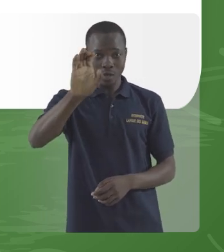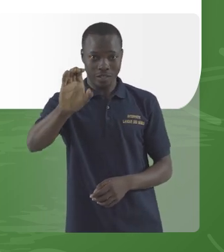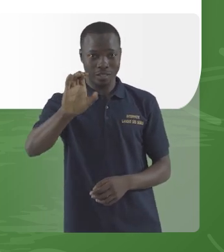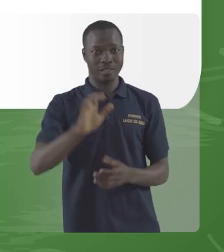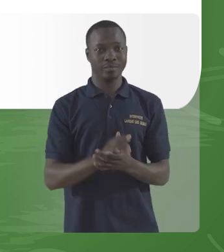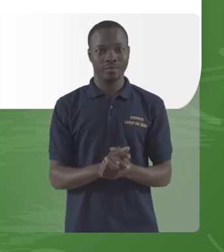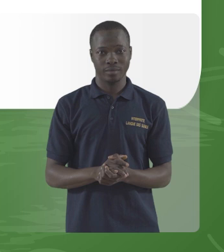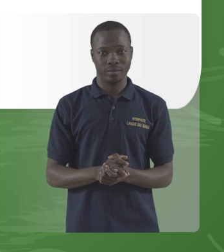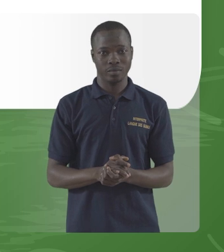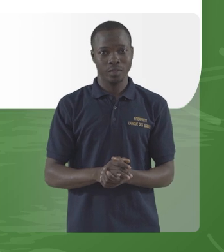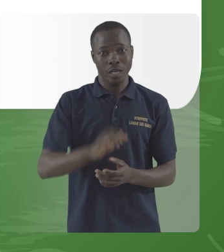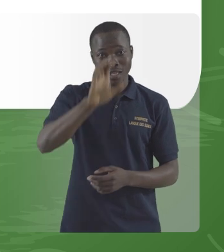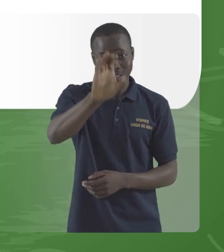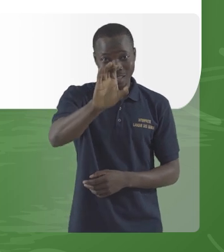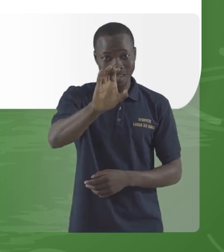AUC,